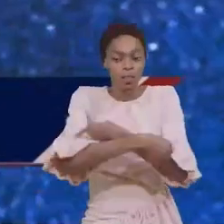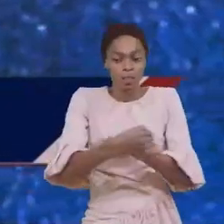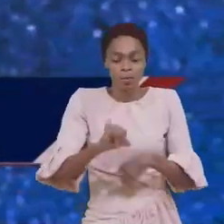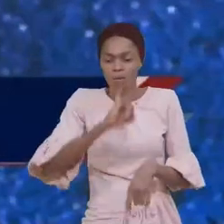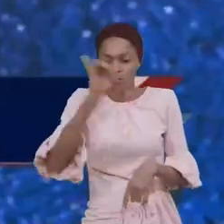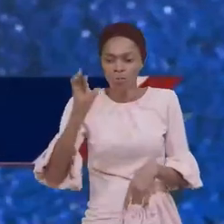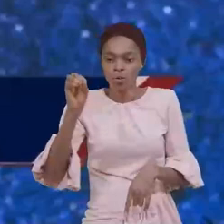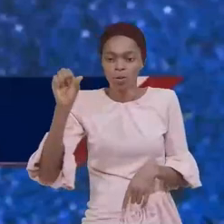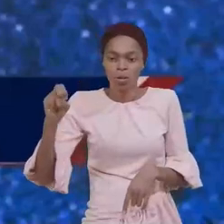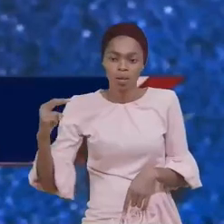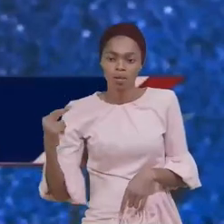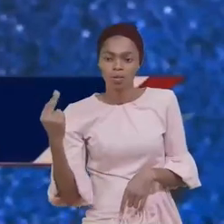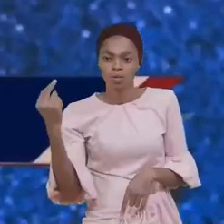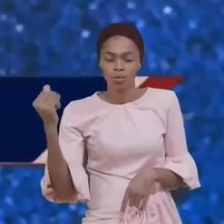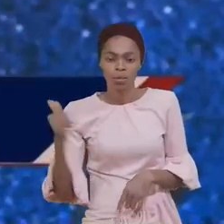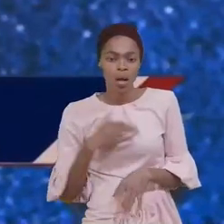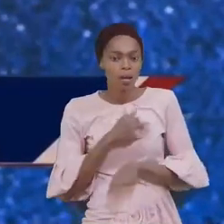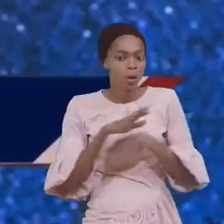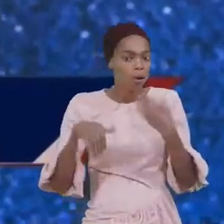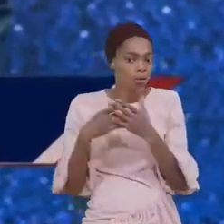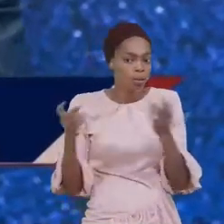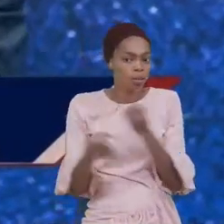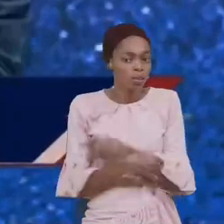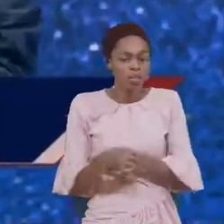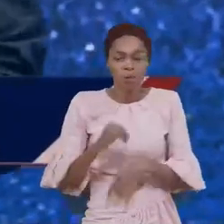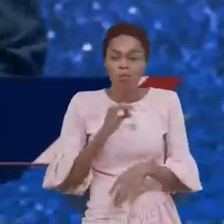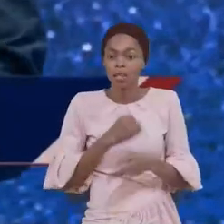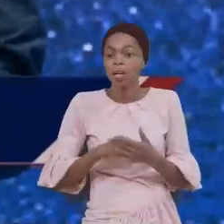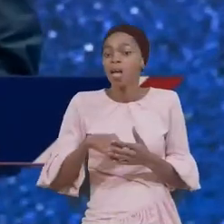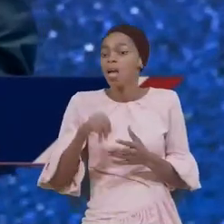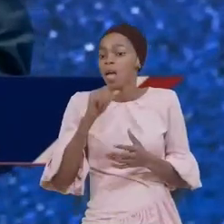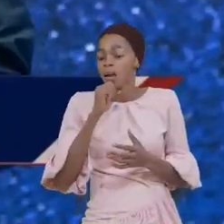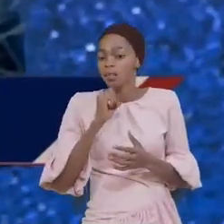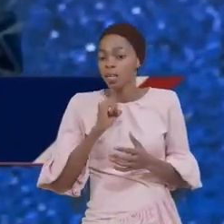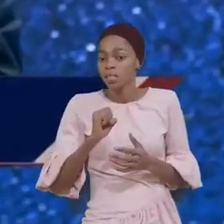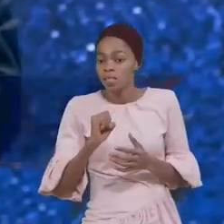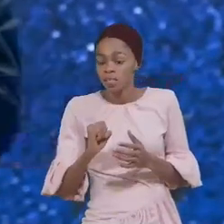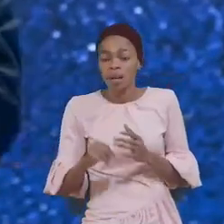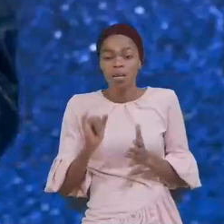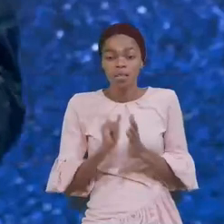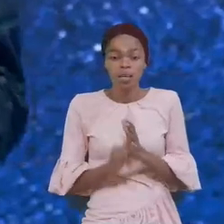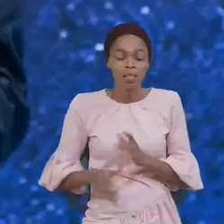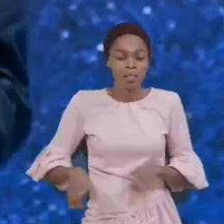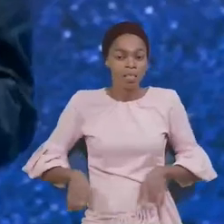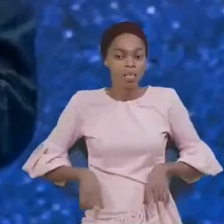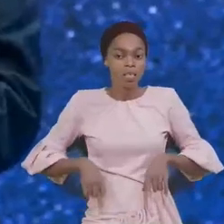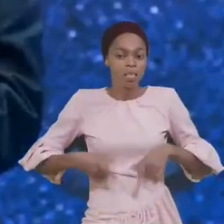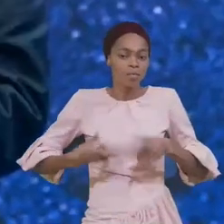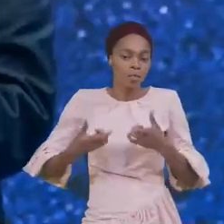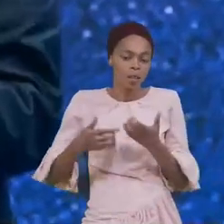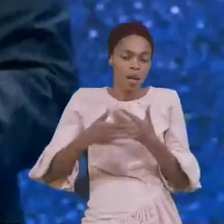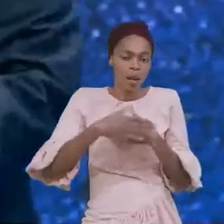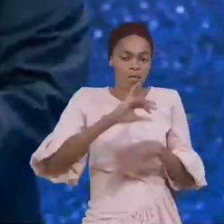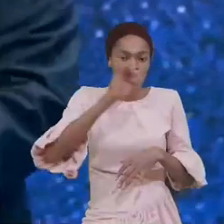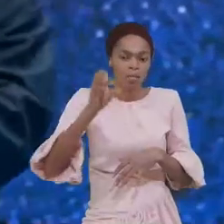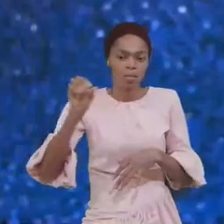des anciens qui survécurent à Josué et qui connaissaient tout ce que